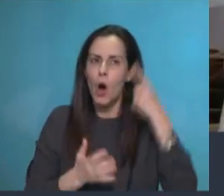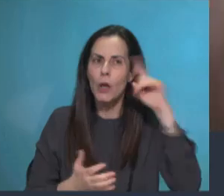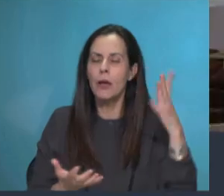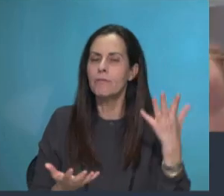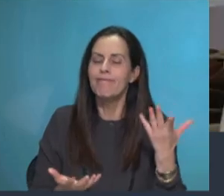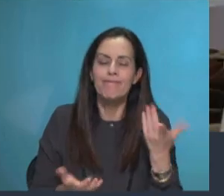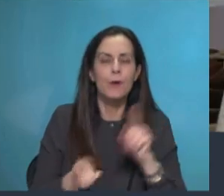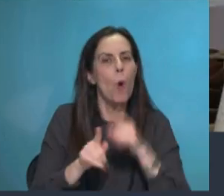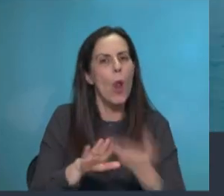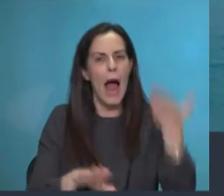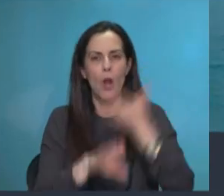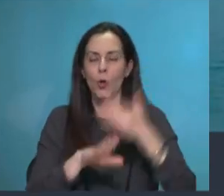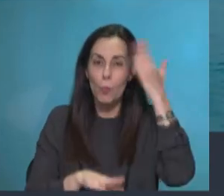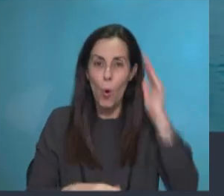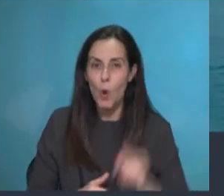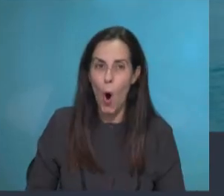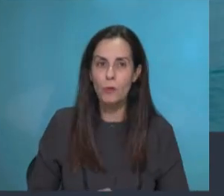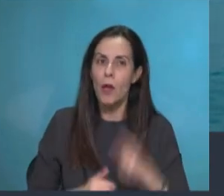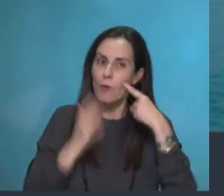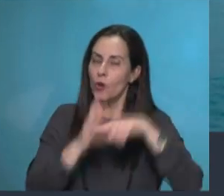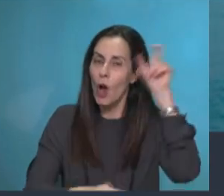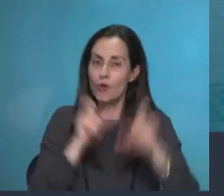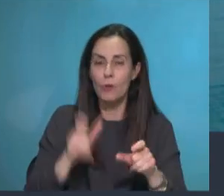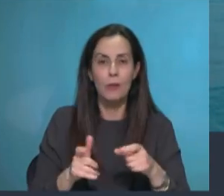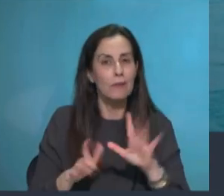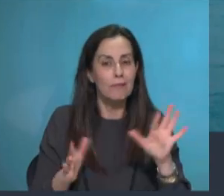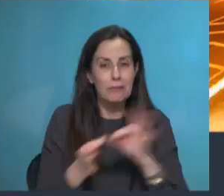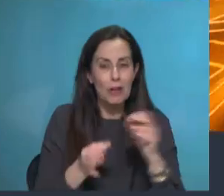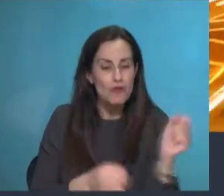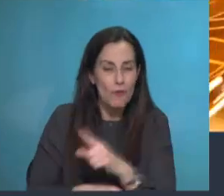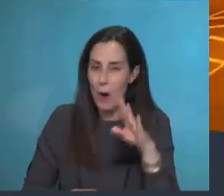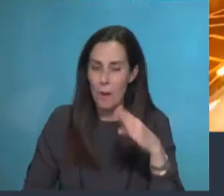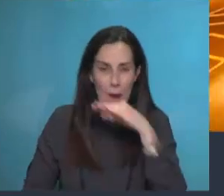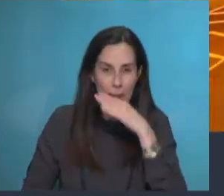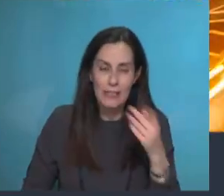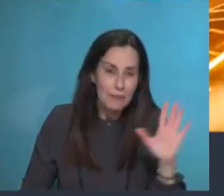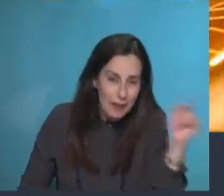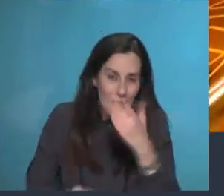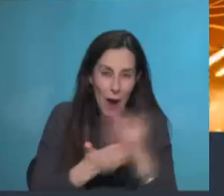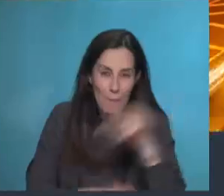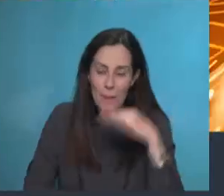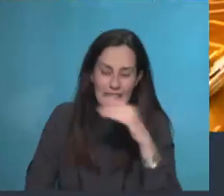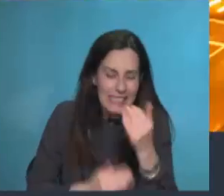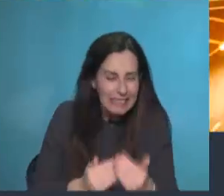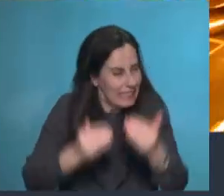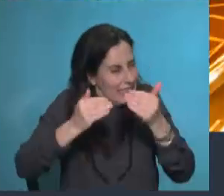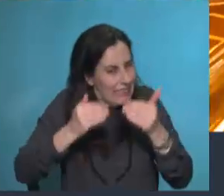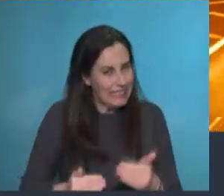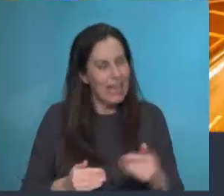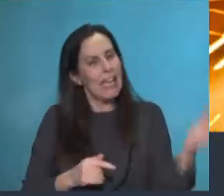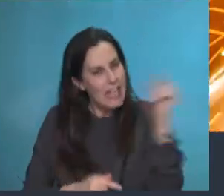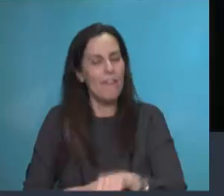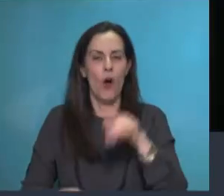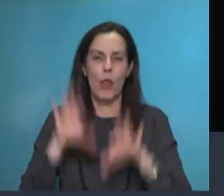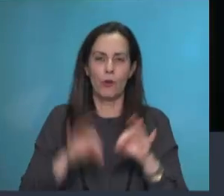איזושהי מודעות ולהראות לאנשים שזה רק שבוע מפסח, ואם אתם כבר נוסעים לפסח, אז אולי תכננו את הטיסה